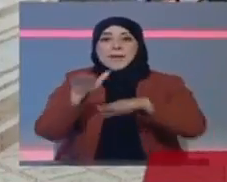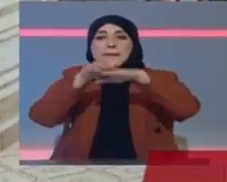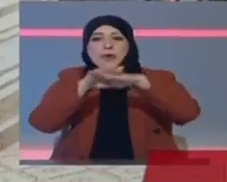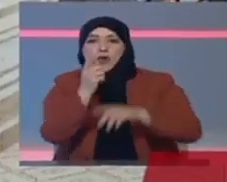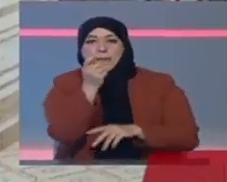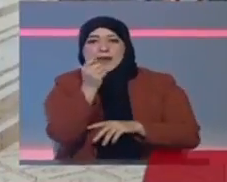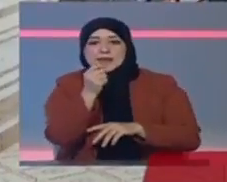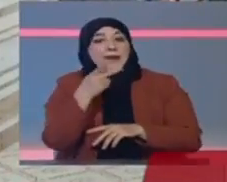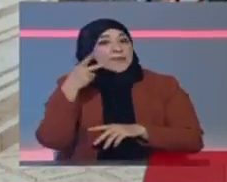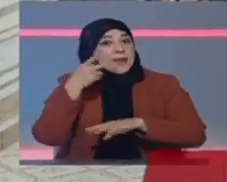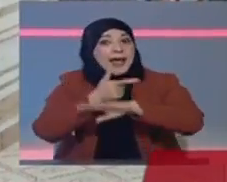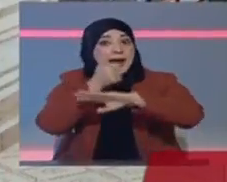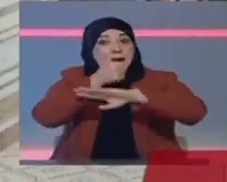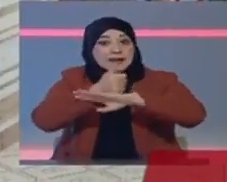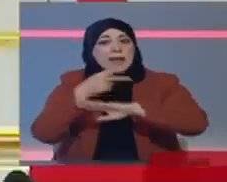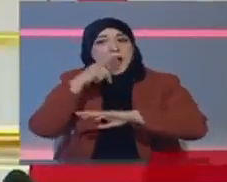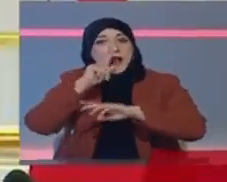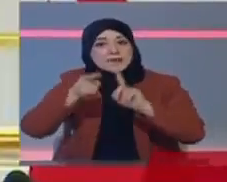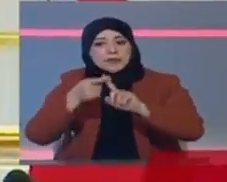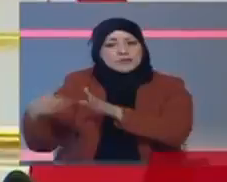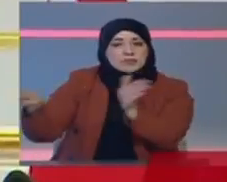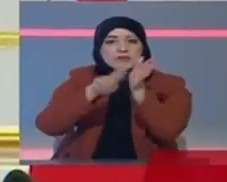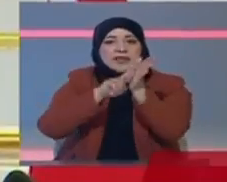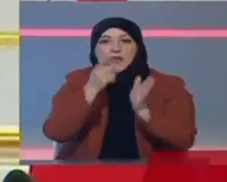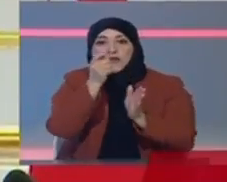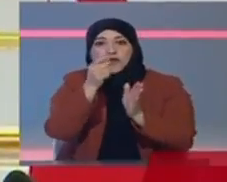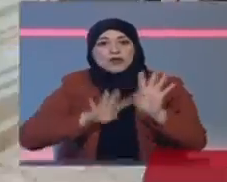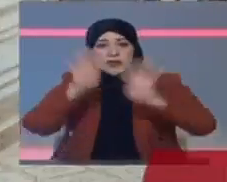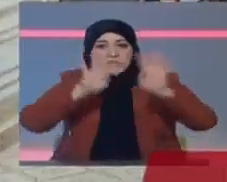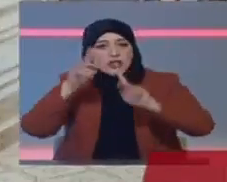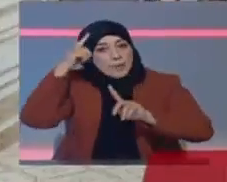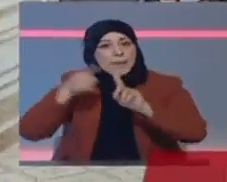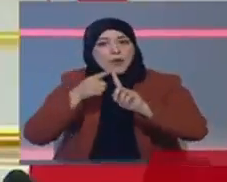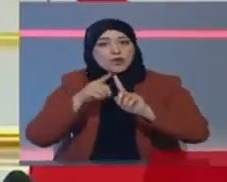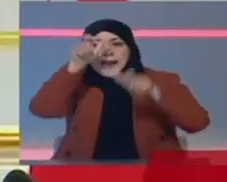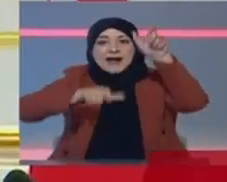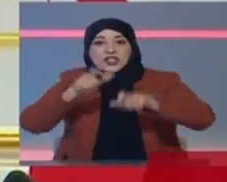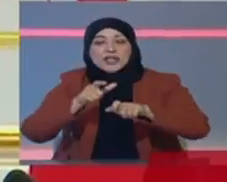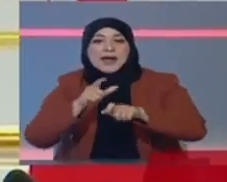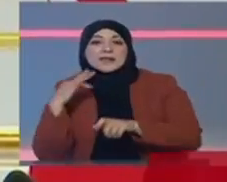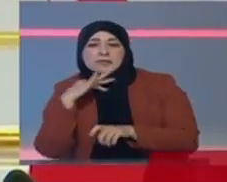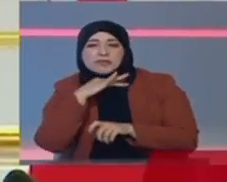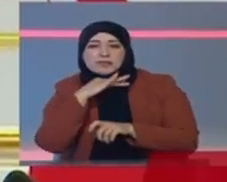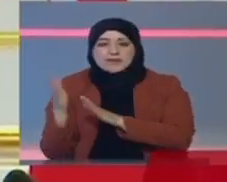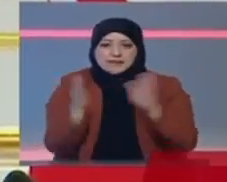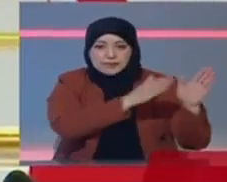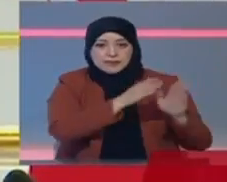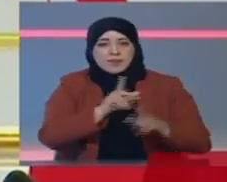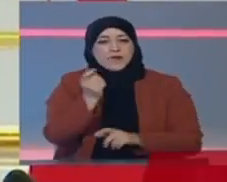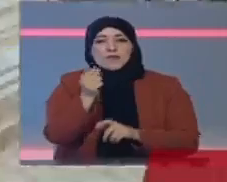اشهر سعيد الى اهميه استرجع اموال الشعب بابرام صلح الجزائي مع المتورطين في الفساد اموالهم كثيره